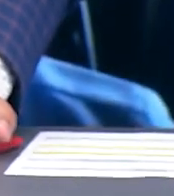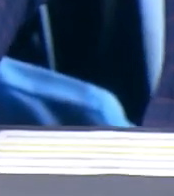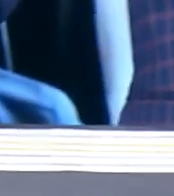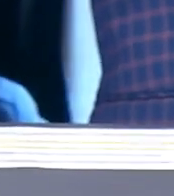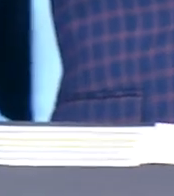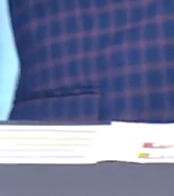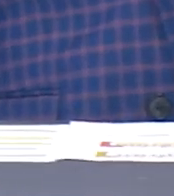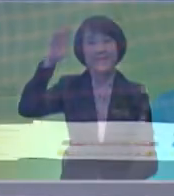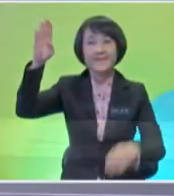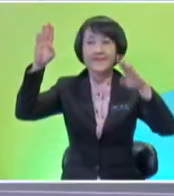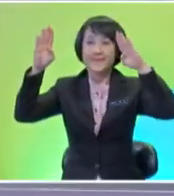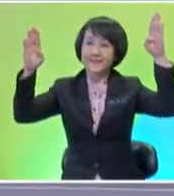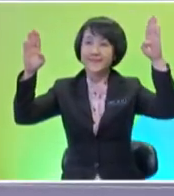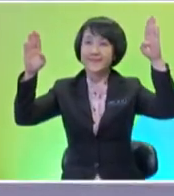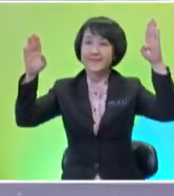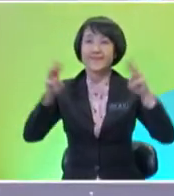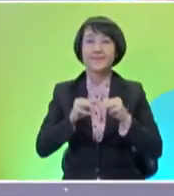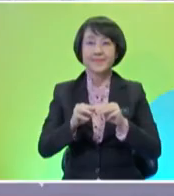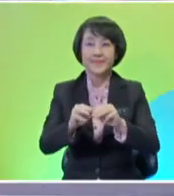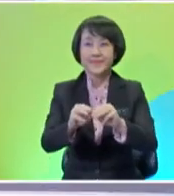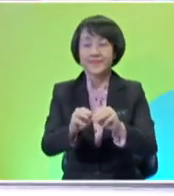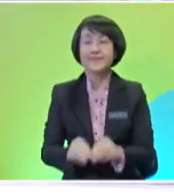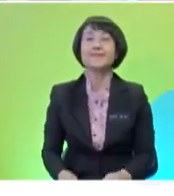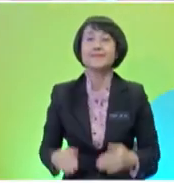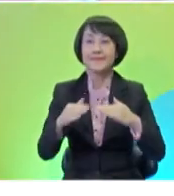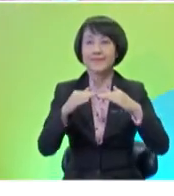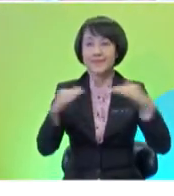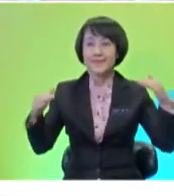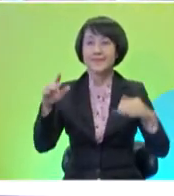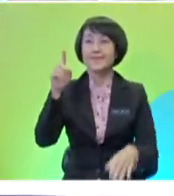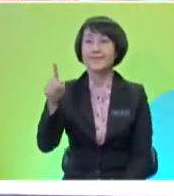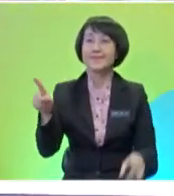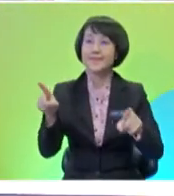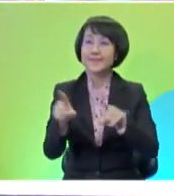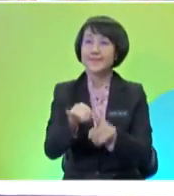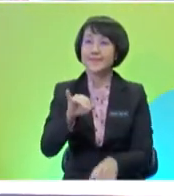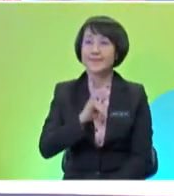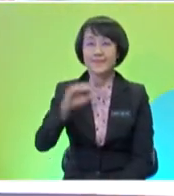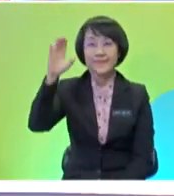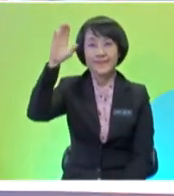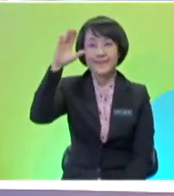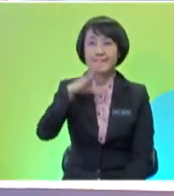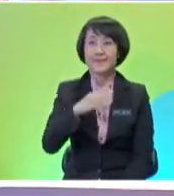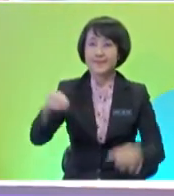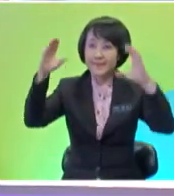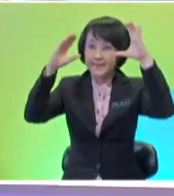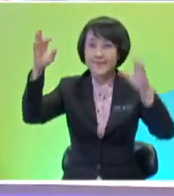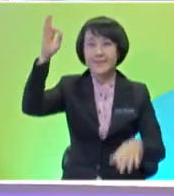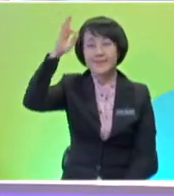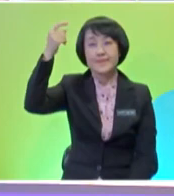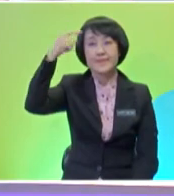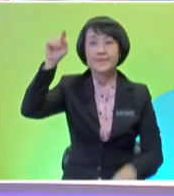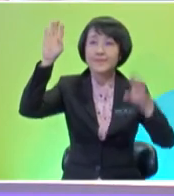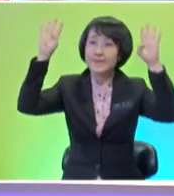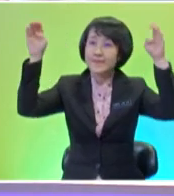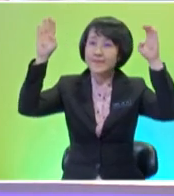Hai semua masih lagi di slot tahap 1 bersama saya Chris MJ dan juga check-o5 untuk mata pelajaran